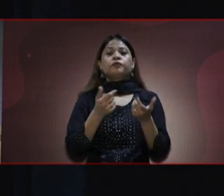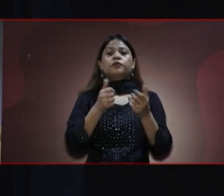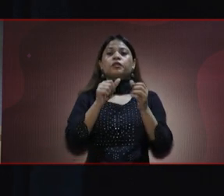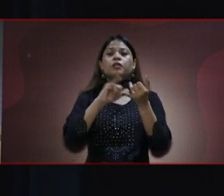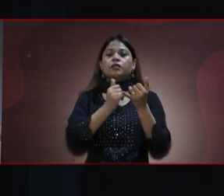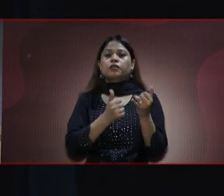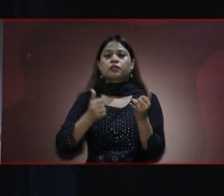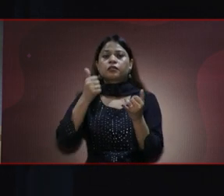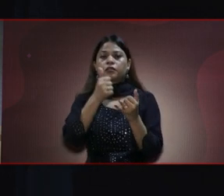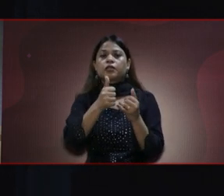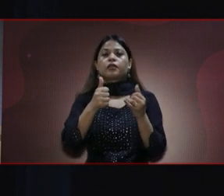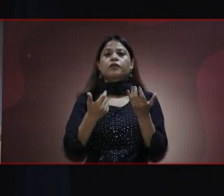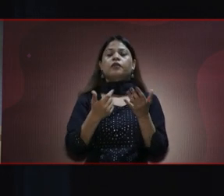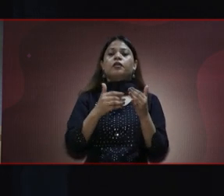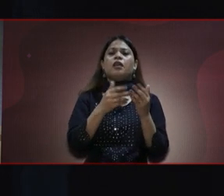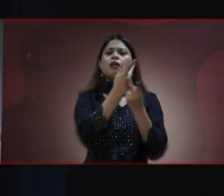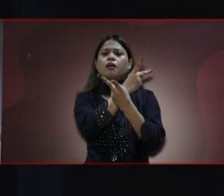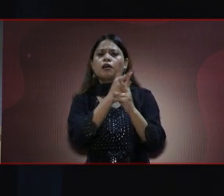आदरणीय प्राची पांडे जी,